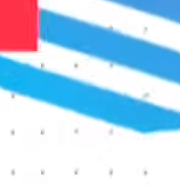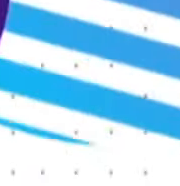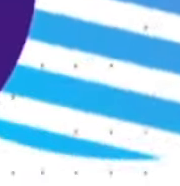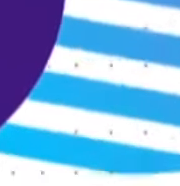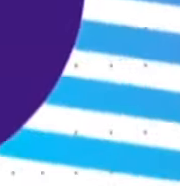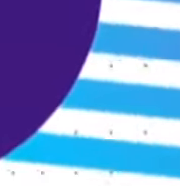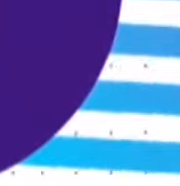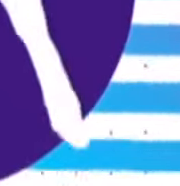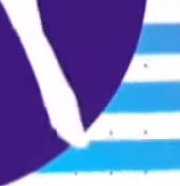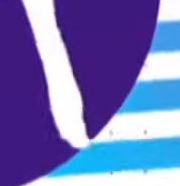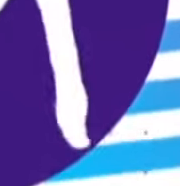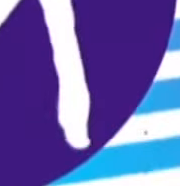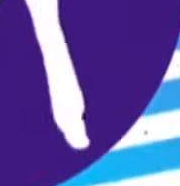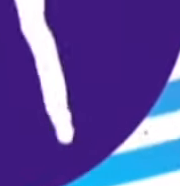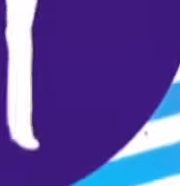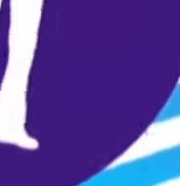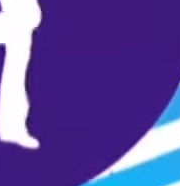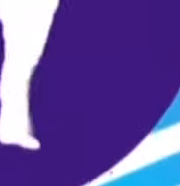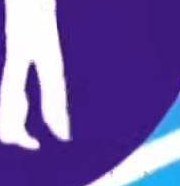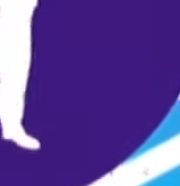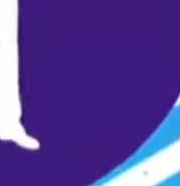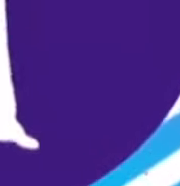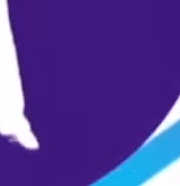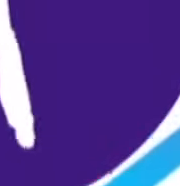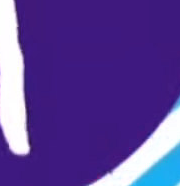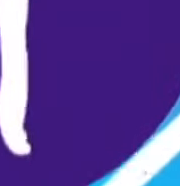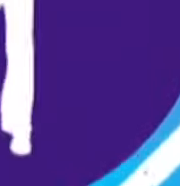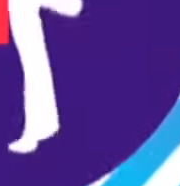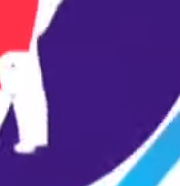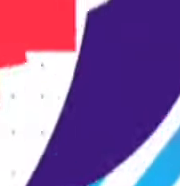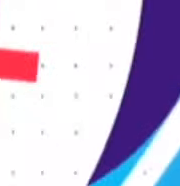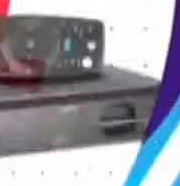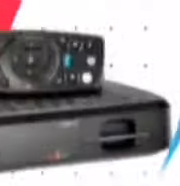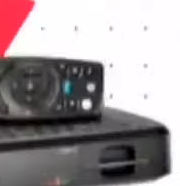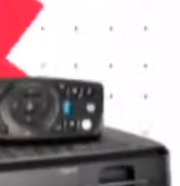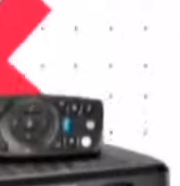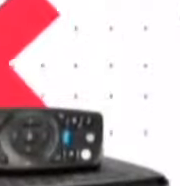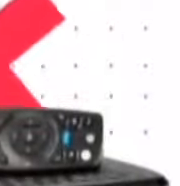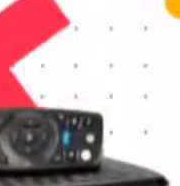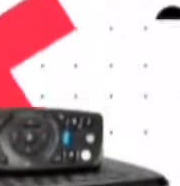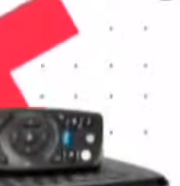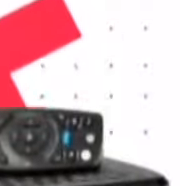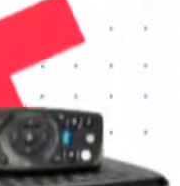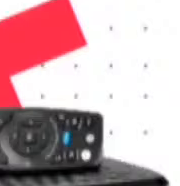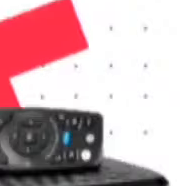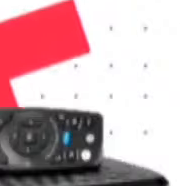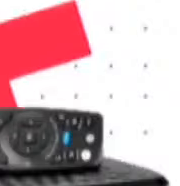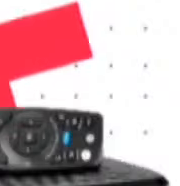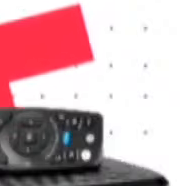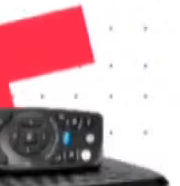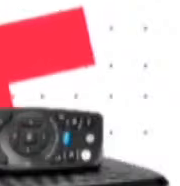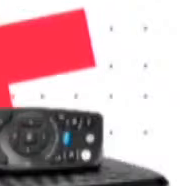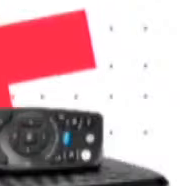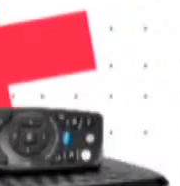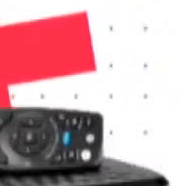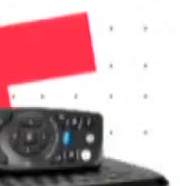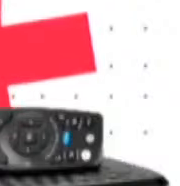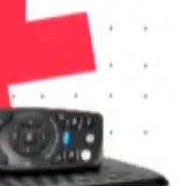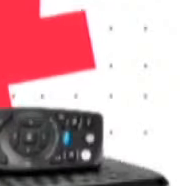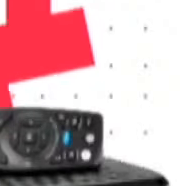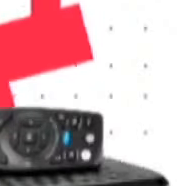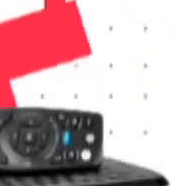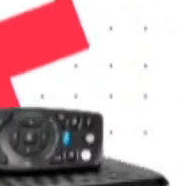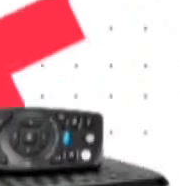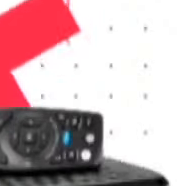The competition will run from the 30th of September to 10th November 2020. Prizes include set-top boxes, a